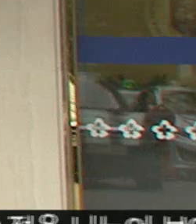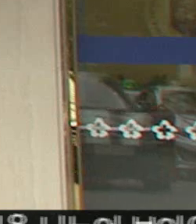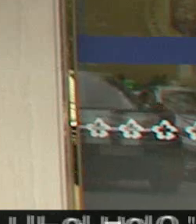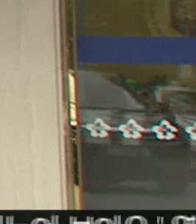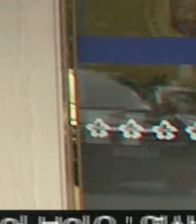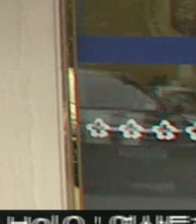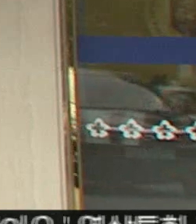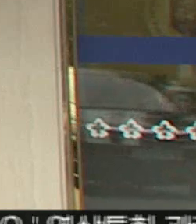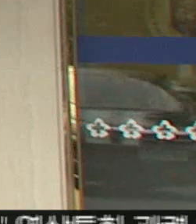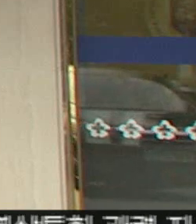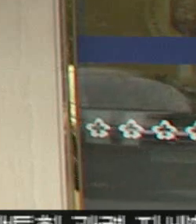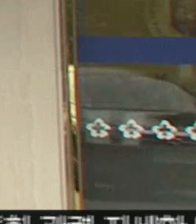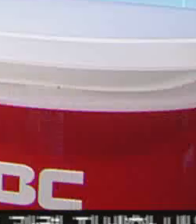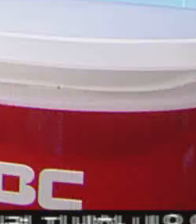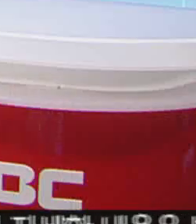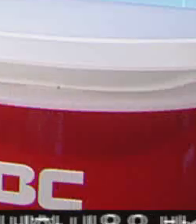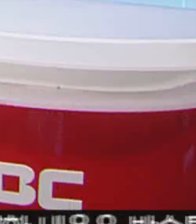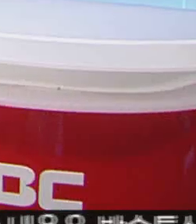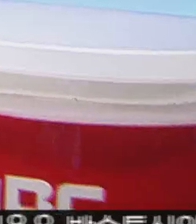뛰었습니다.